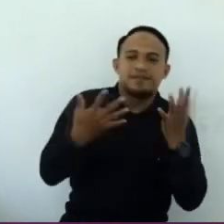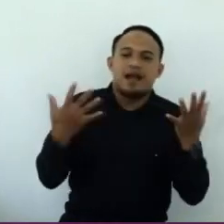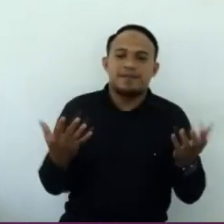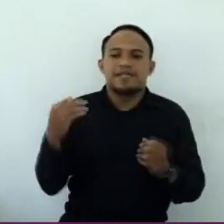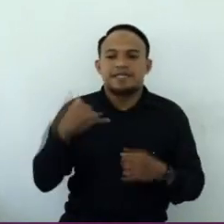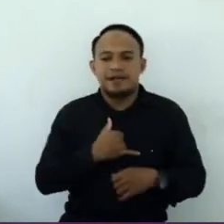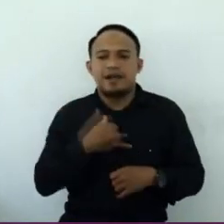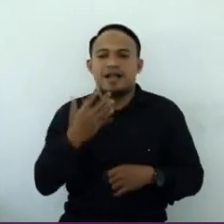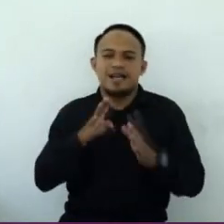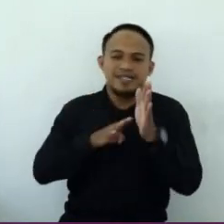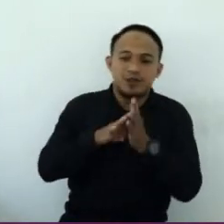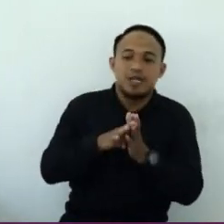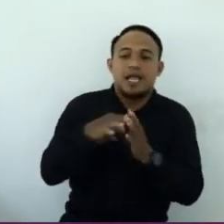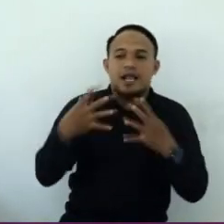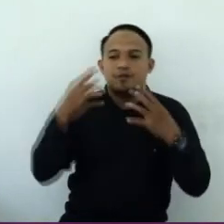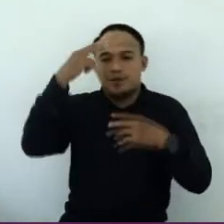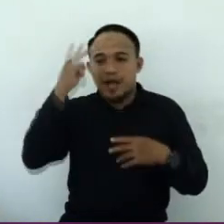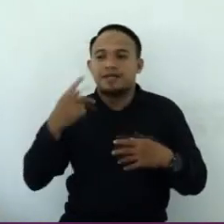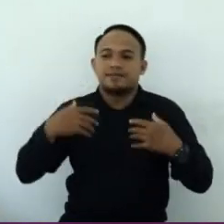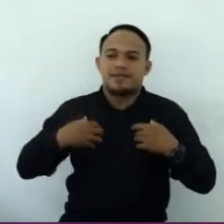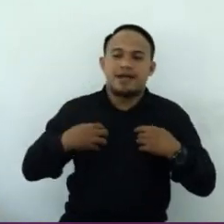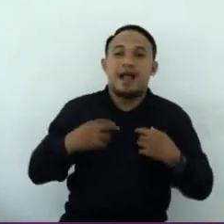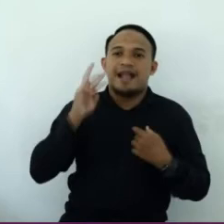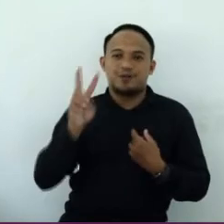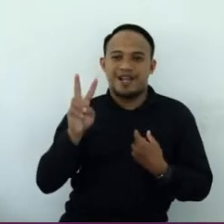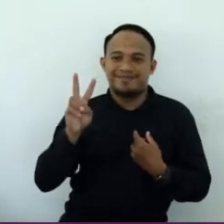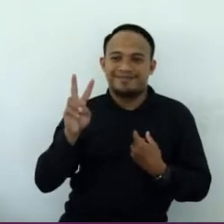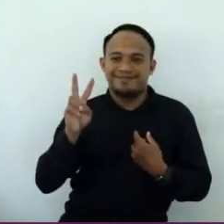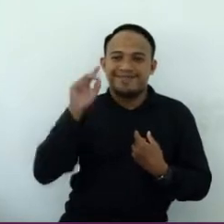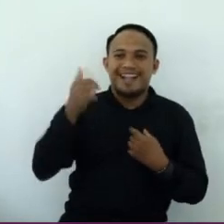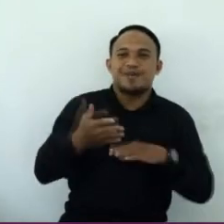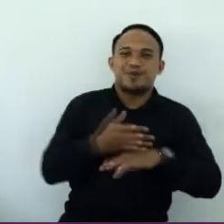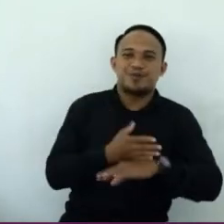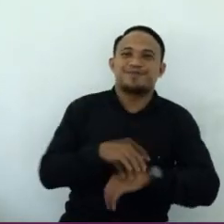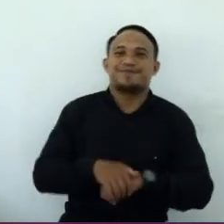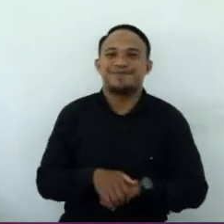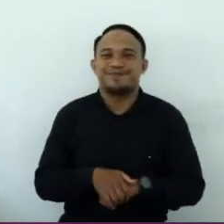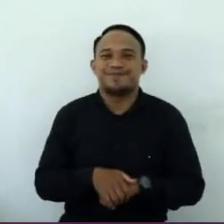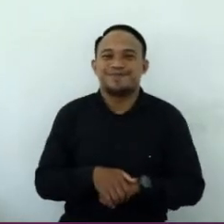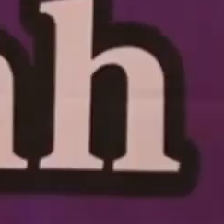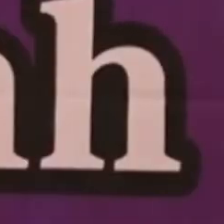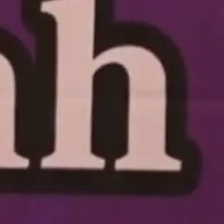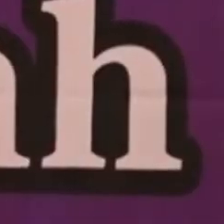dan Saya juga setuju Kalau ada perubahan templat berkas